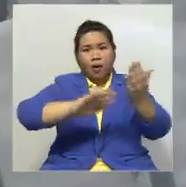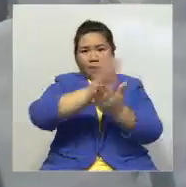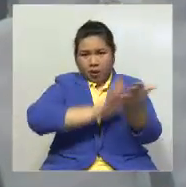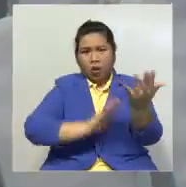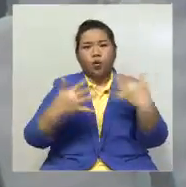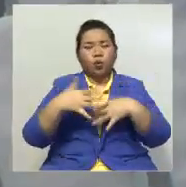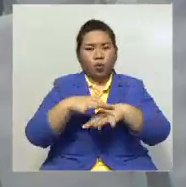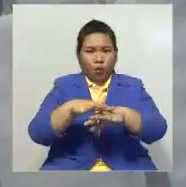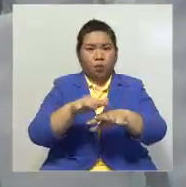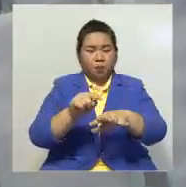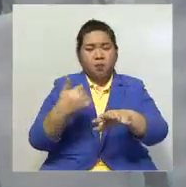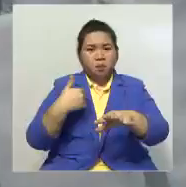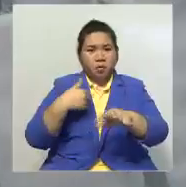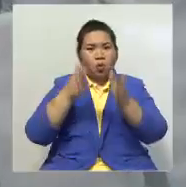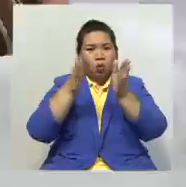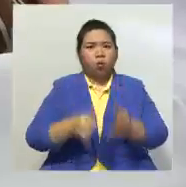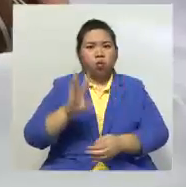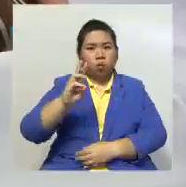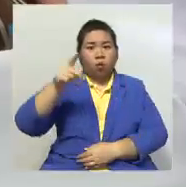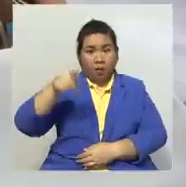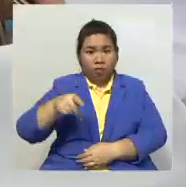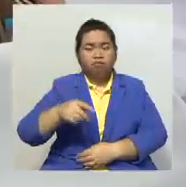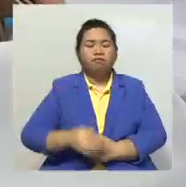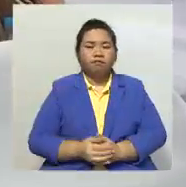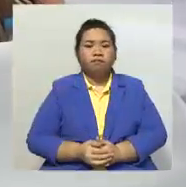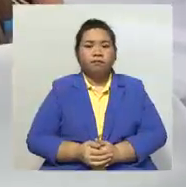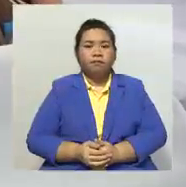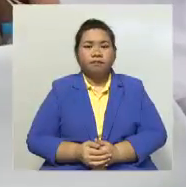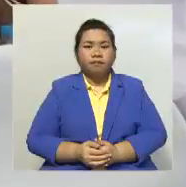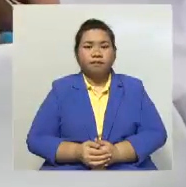ศเข้ามาร่วมกิจกรรมกันเนี่ยกว่า 6,000 คนเลยทีเดียวค่ะ